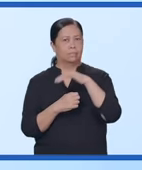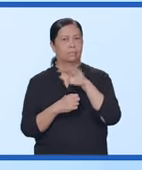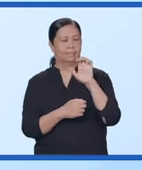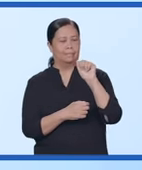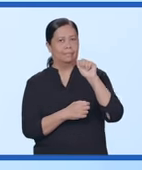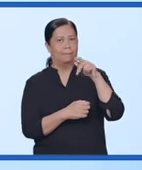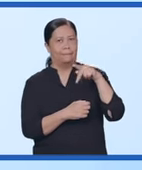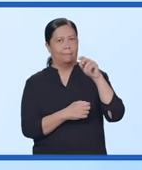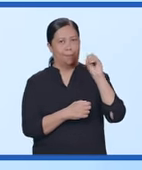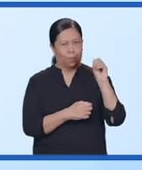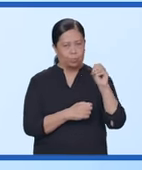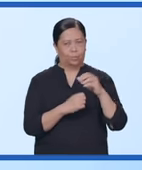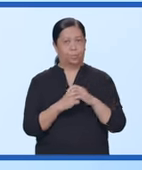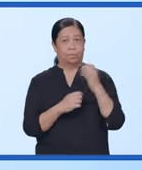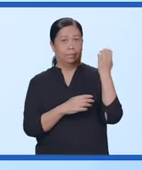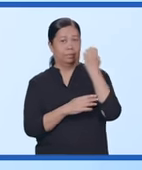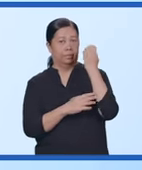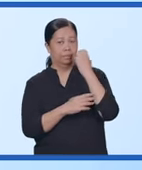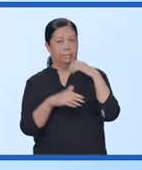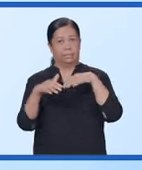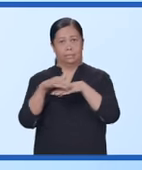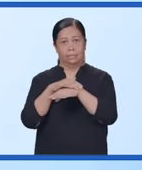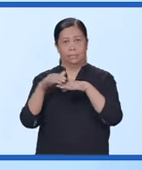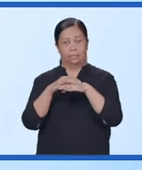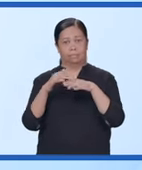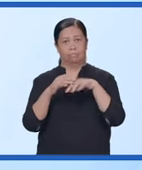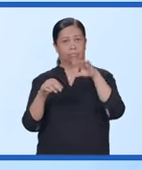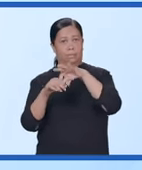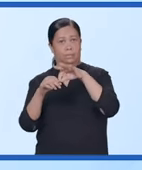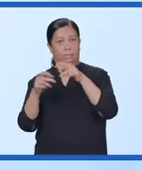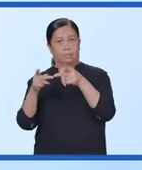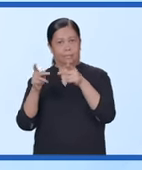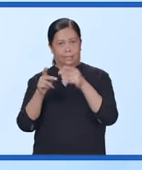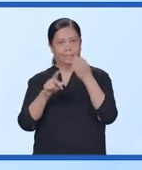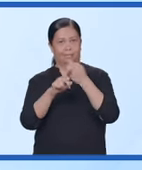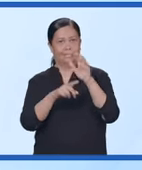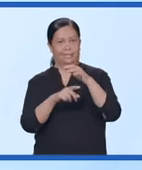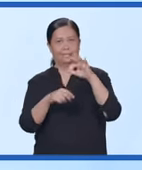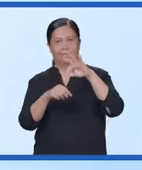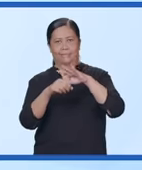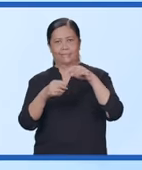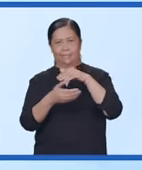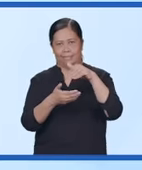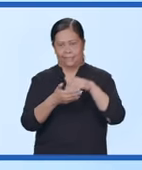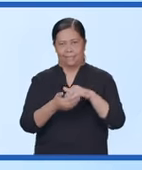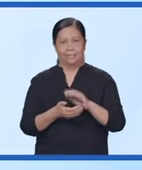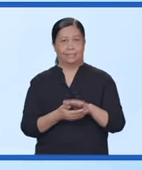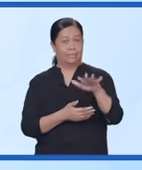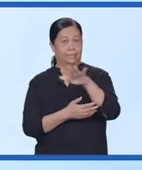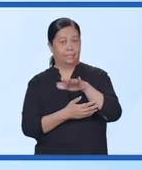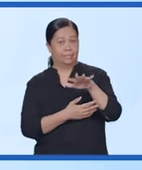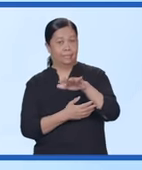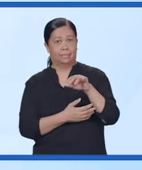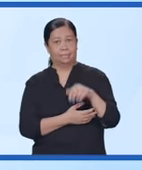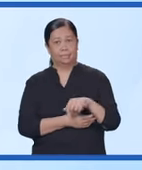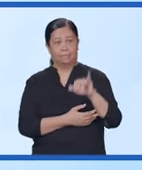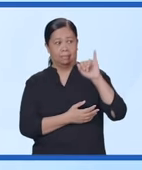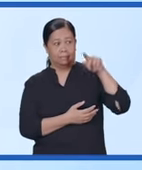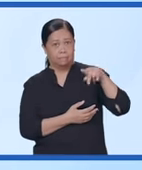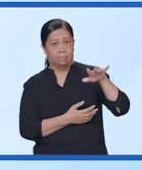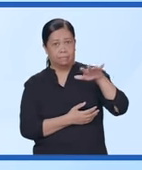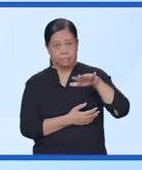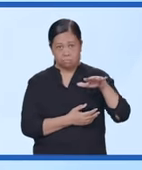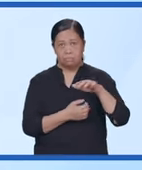mga EAPPO, Emergency Accessible Polling Place, sa bawat voting center. Sa mga kababayan naman po